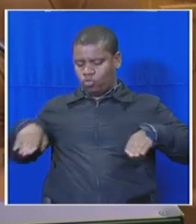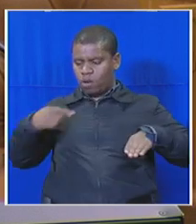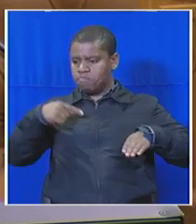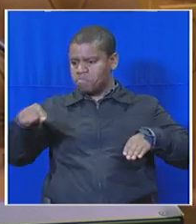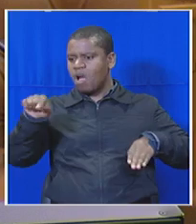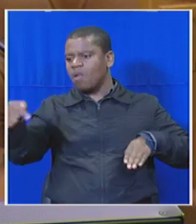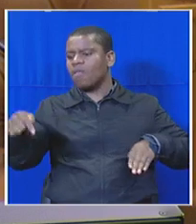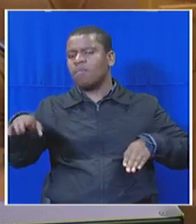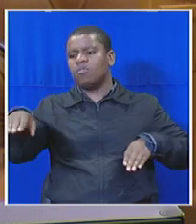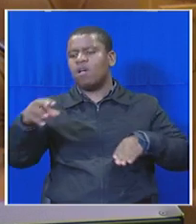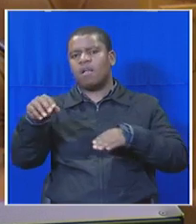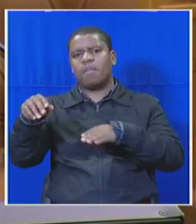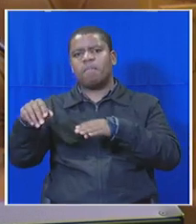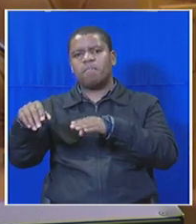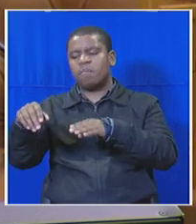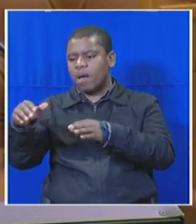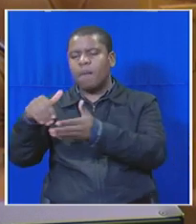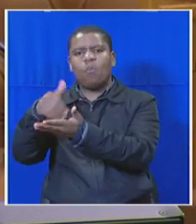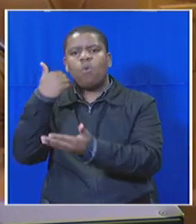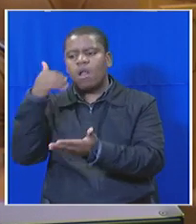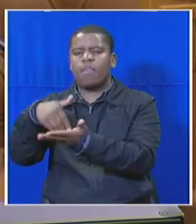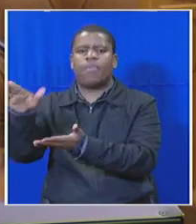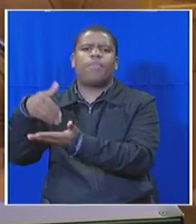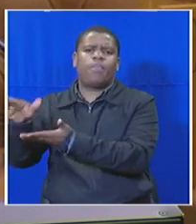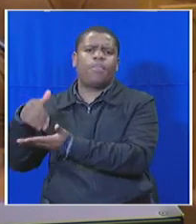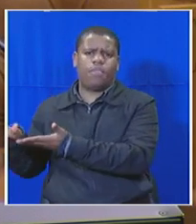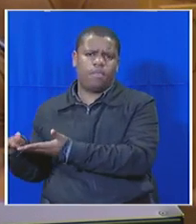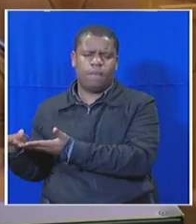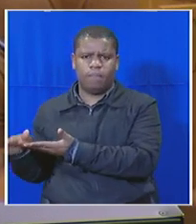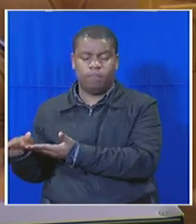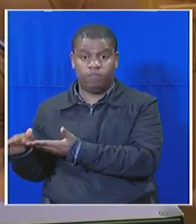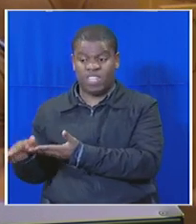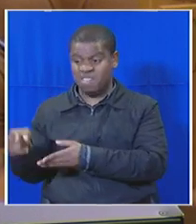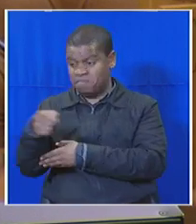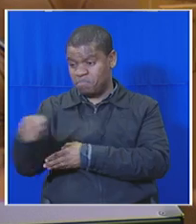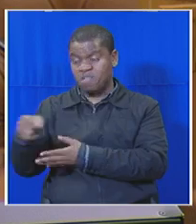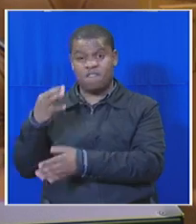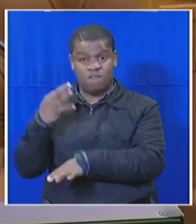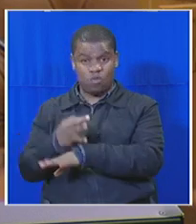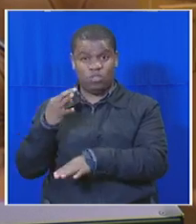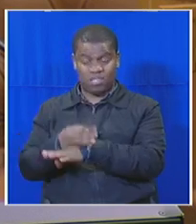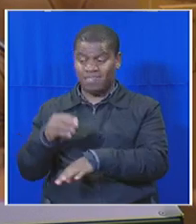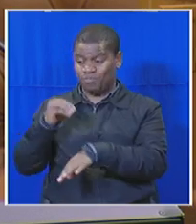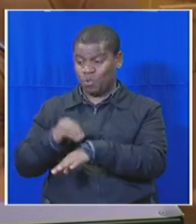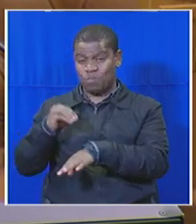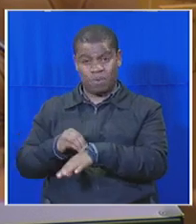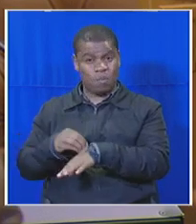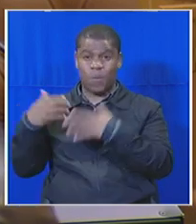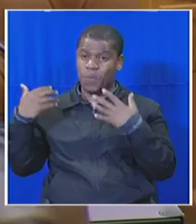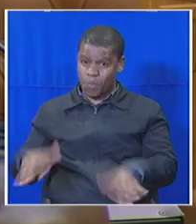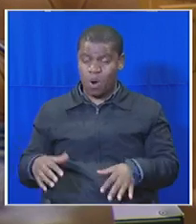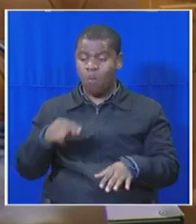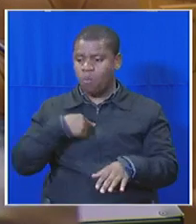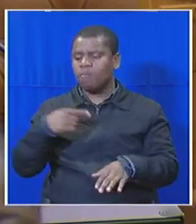ezinje. Uphinde uvume ukuba ikamva laba bantwana ngoku lisemngciphekweni bahamba berenta kodwa benekhaya